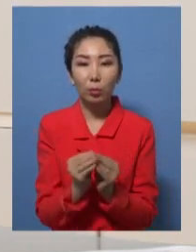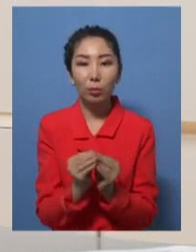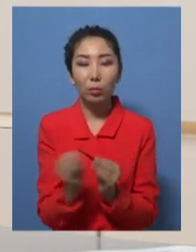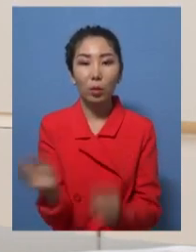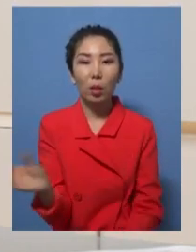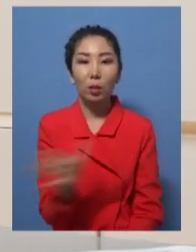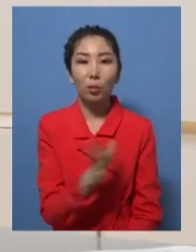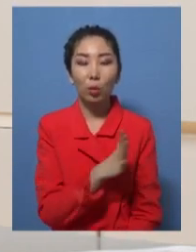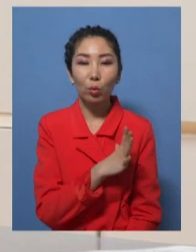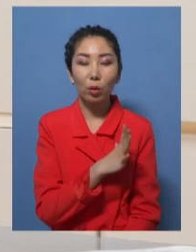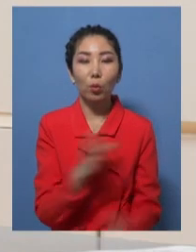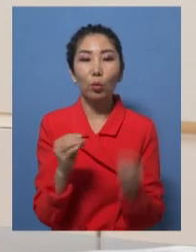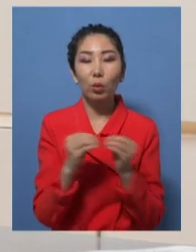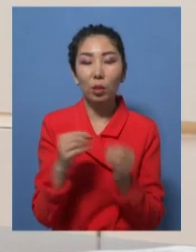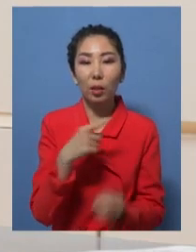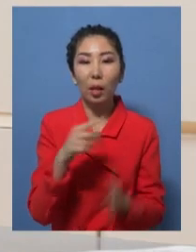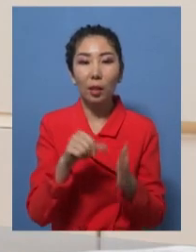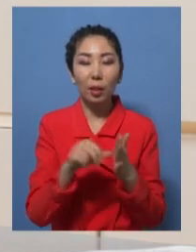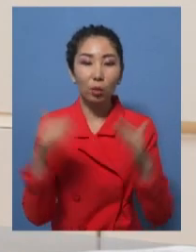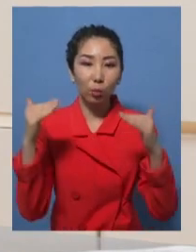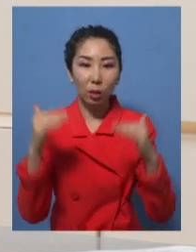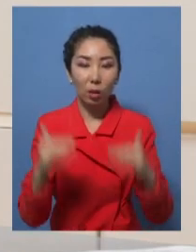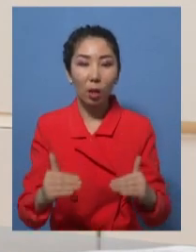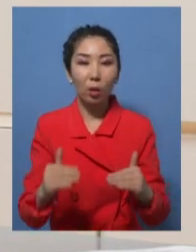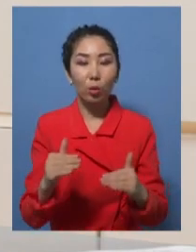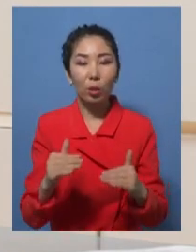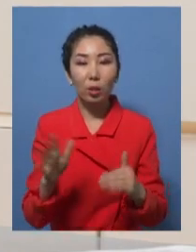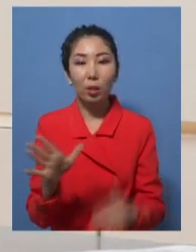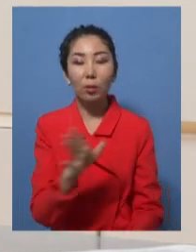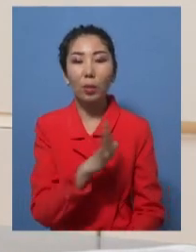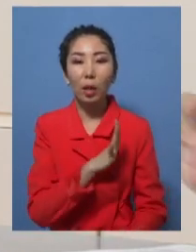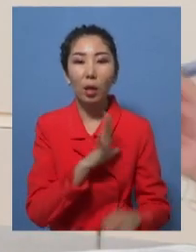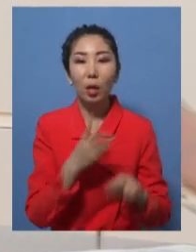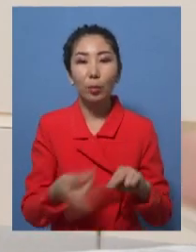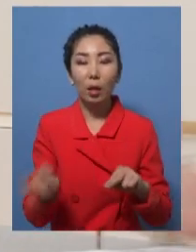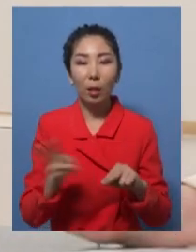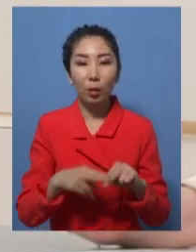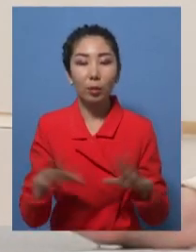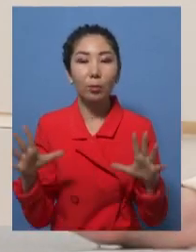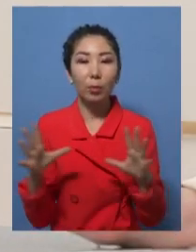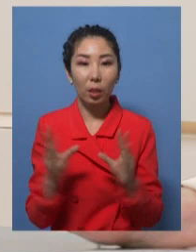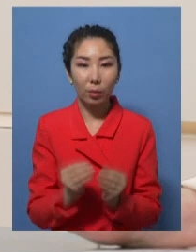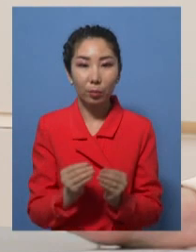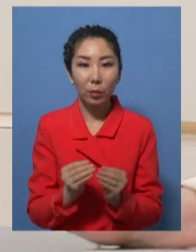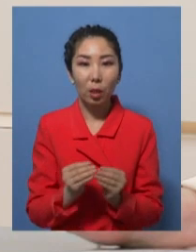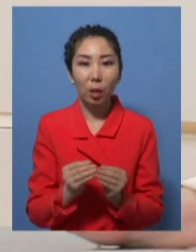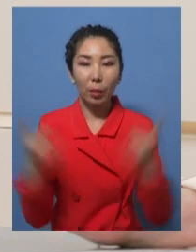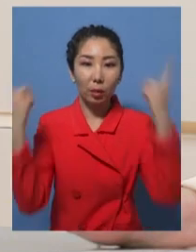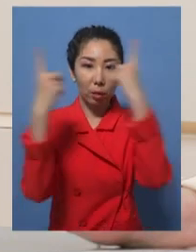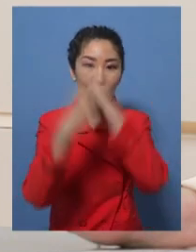алаяқтықты 10-нан 6-ға дейін төмендеуіне қол жеткіздік. Дегенмен енді мына